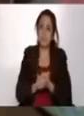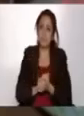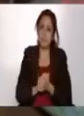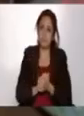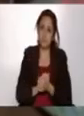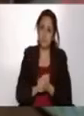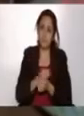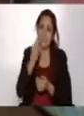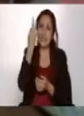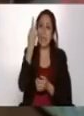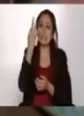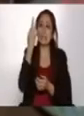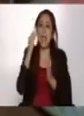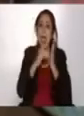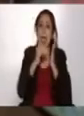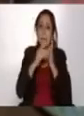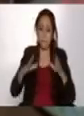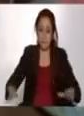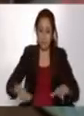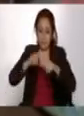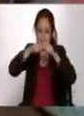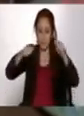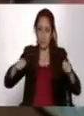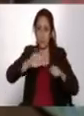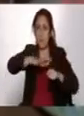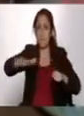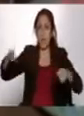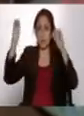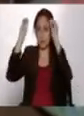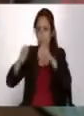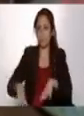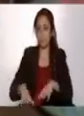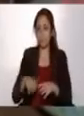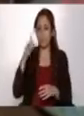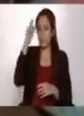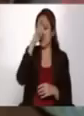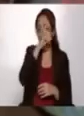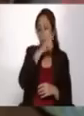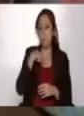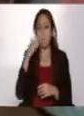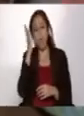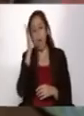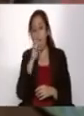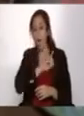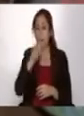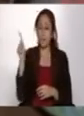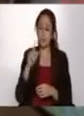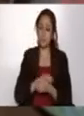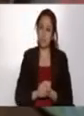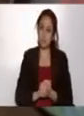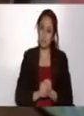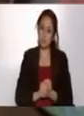ايام ترمى في قلب شكاره والدنيا كلها. يا استاذ عمرو صعب، انا بنامش اقسم بالله انا